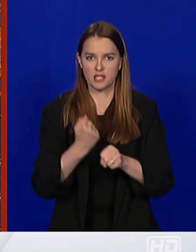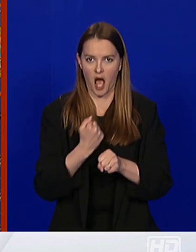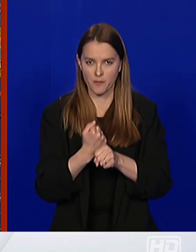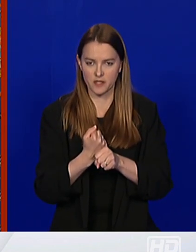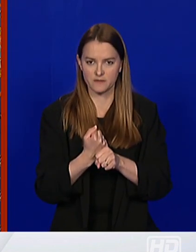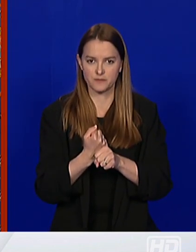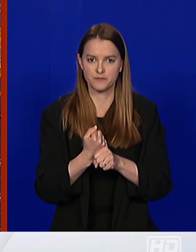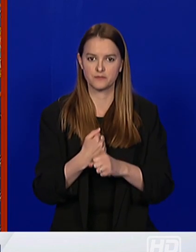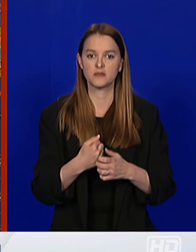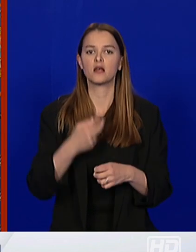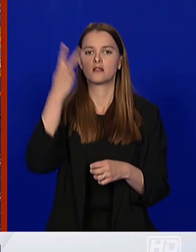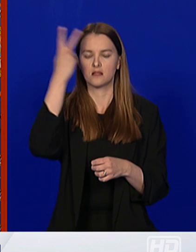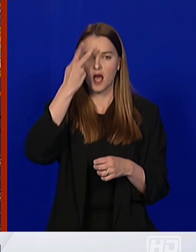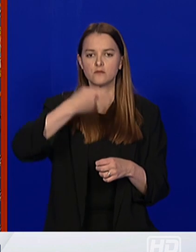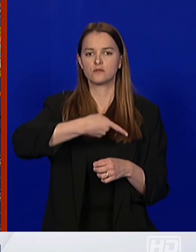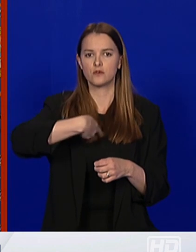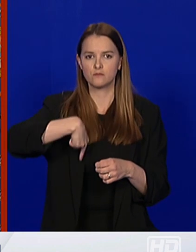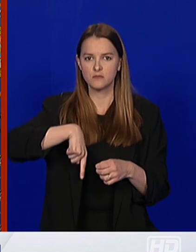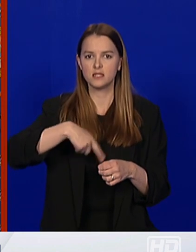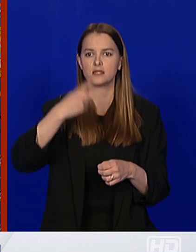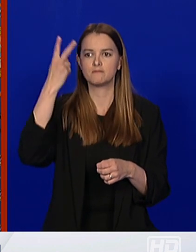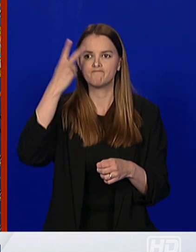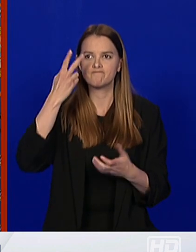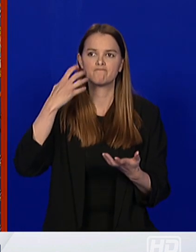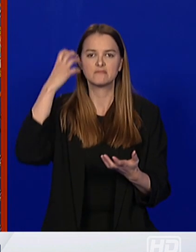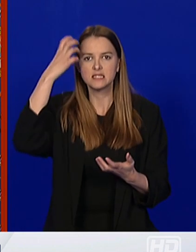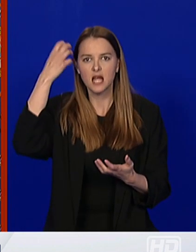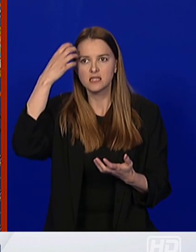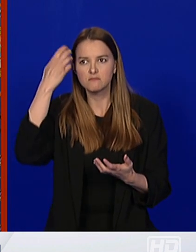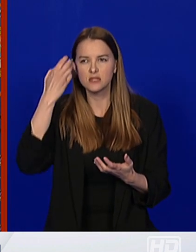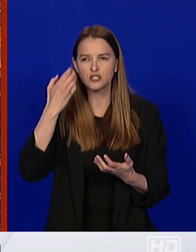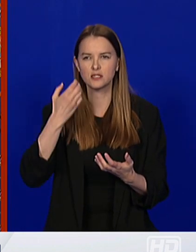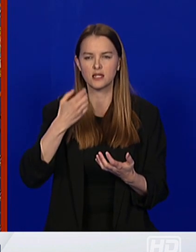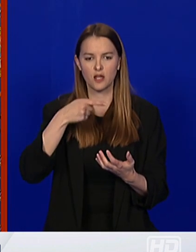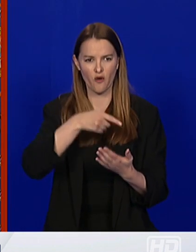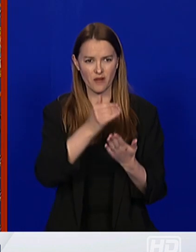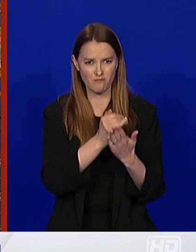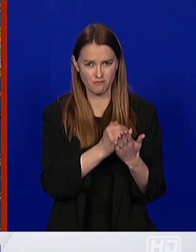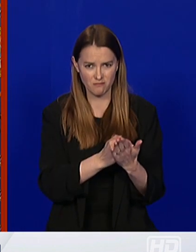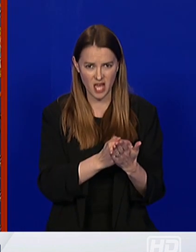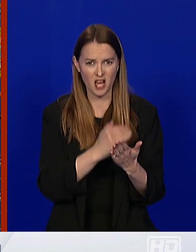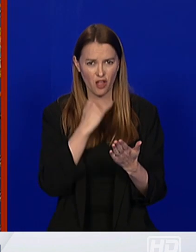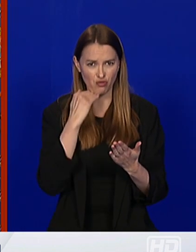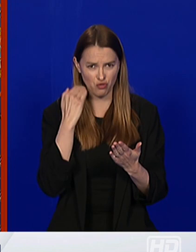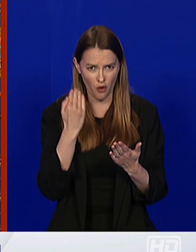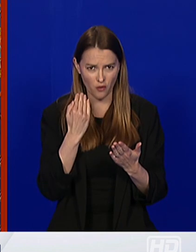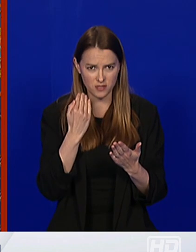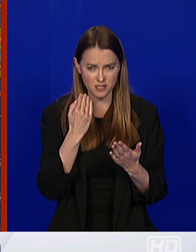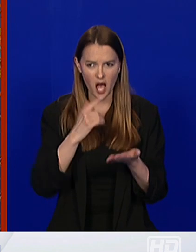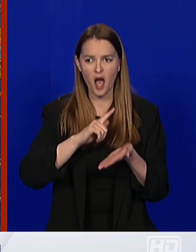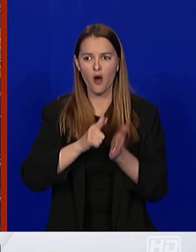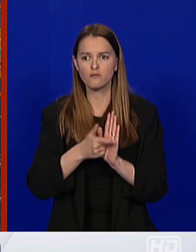Naravno da smo onda i razmišljali da li su mjere koje smo propisali nekoliko dana ranije dovoljne, pa smo i donijeli neke nove